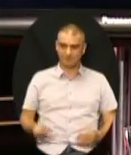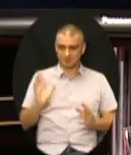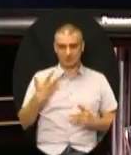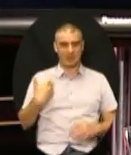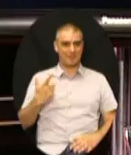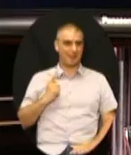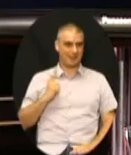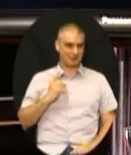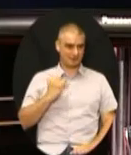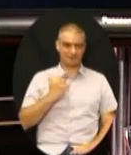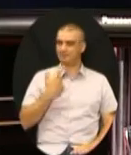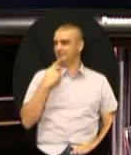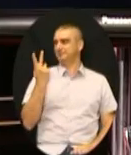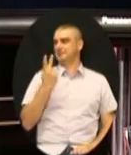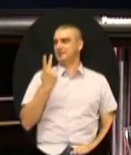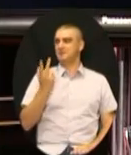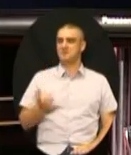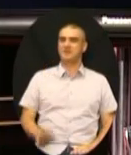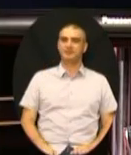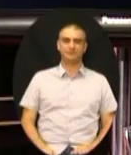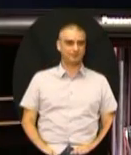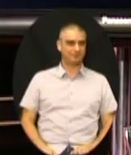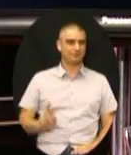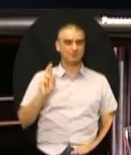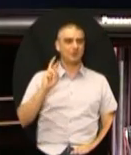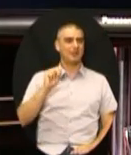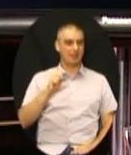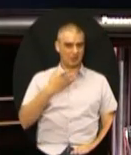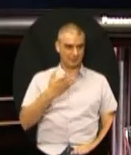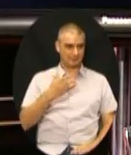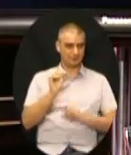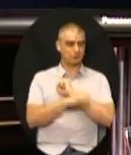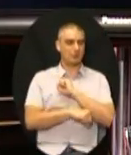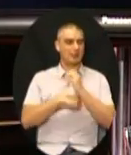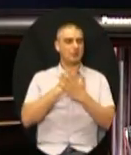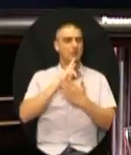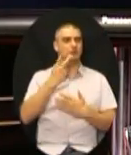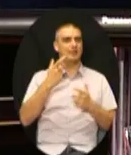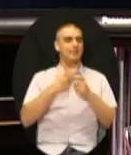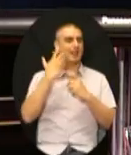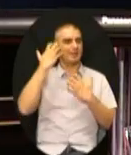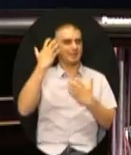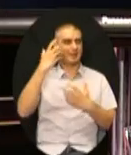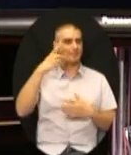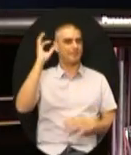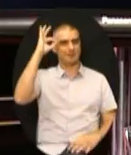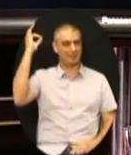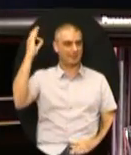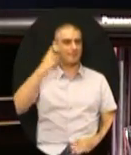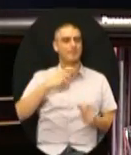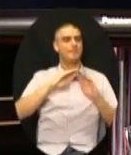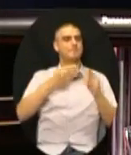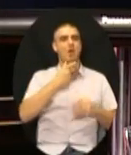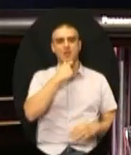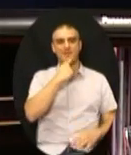למה לחכות, נכון? בהחלט. רוי נאור, סטודנט לתואר שני במחלקה למדעים פלנטריים במכון ויצמן, תודה